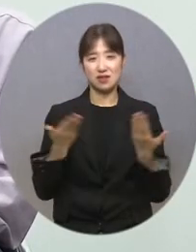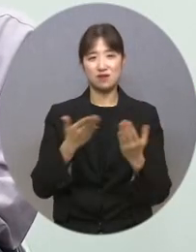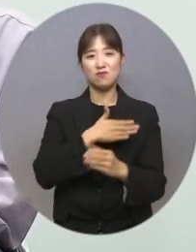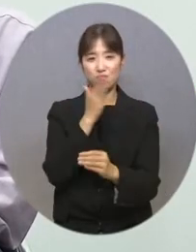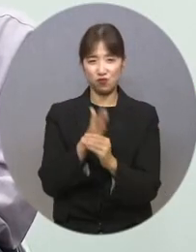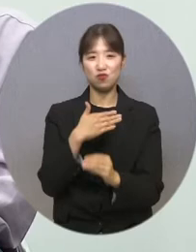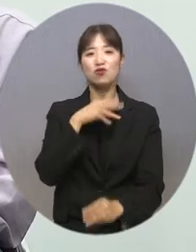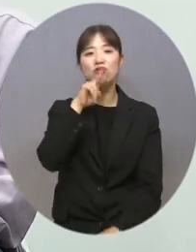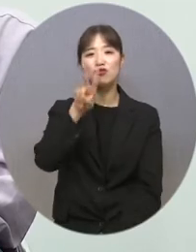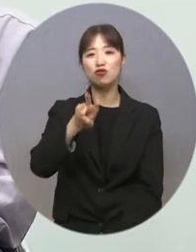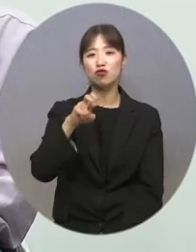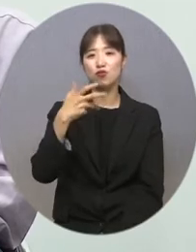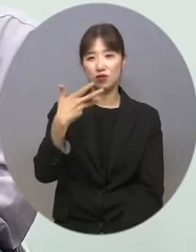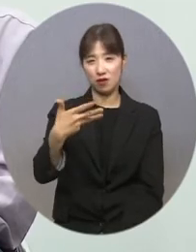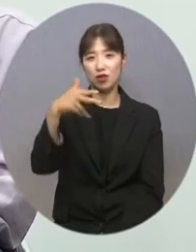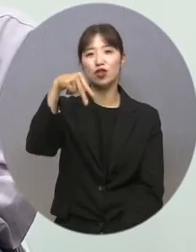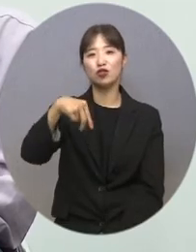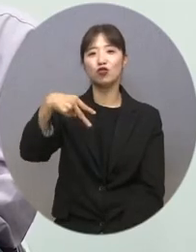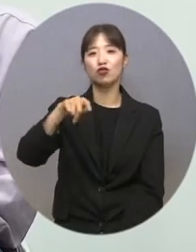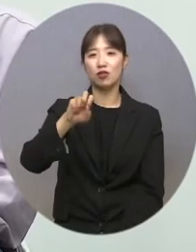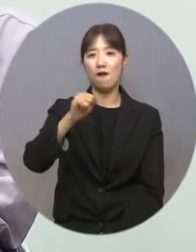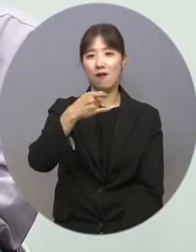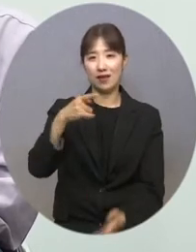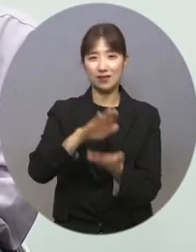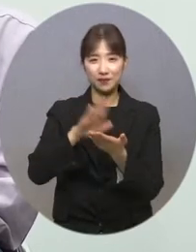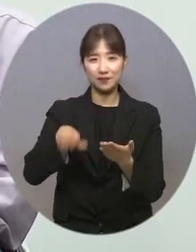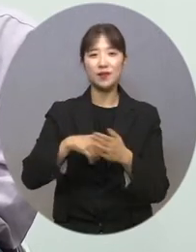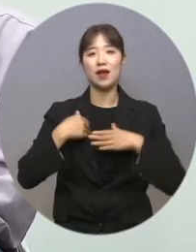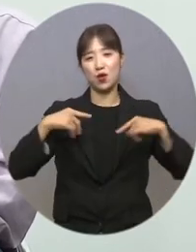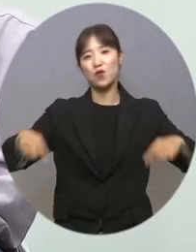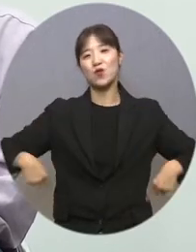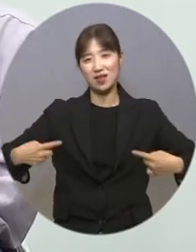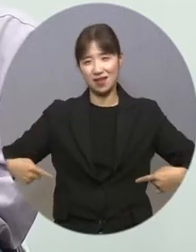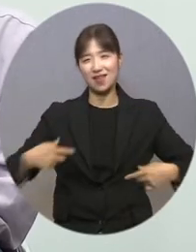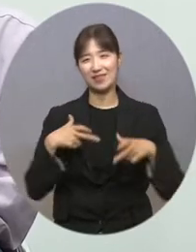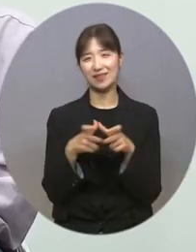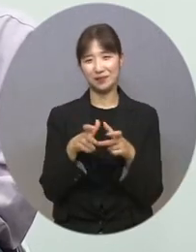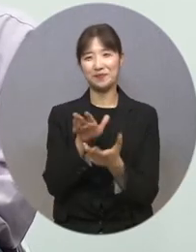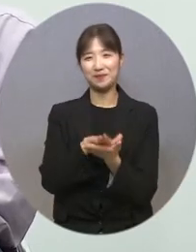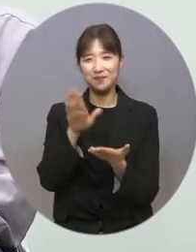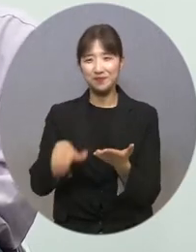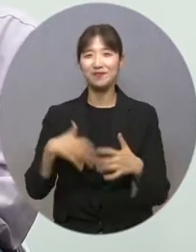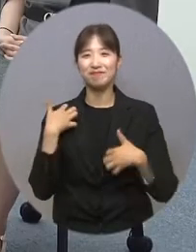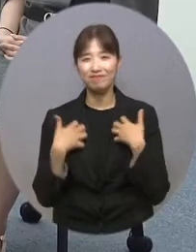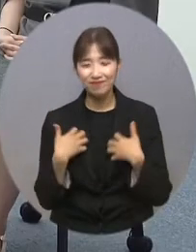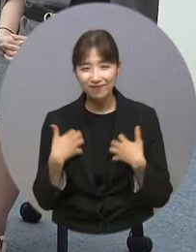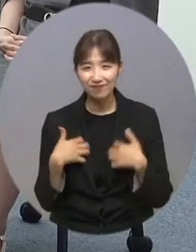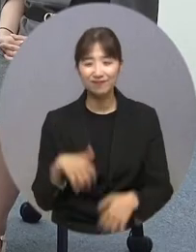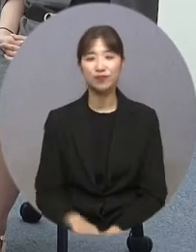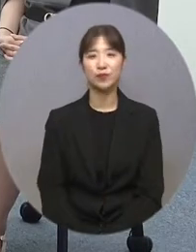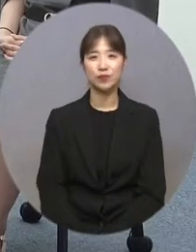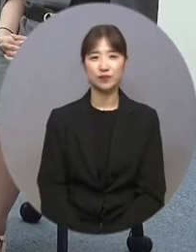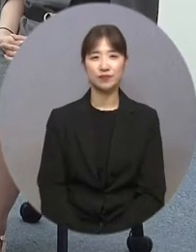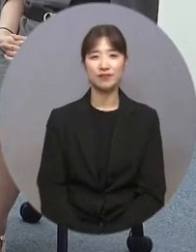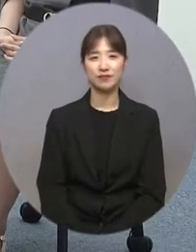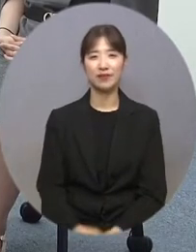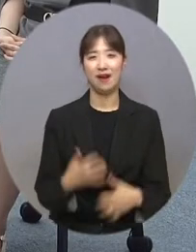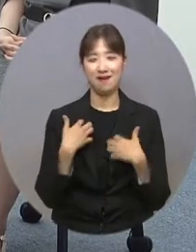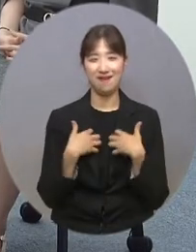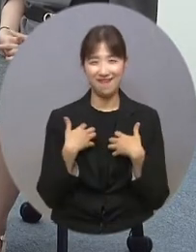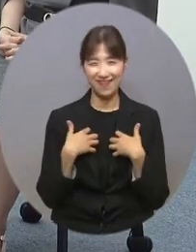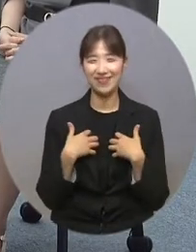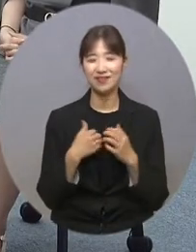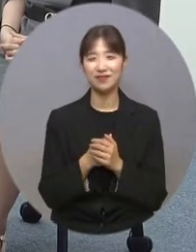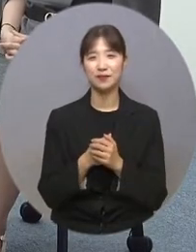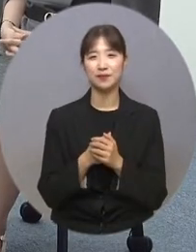있는 스물 여덟살 주성 이라고 하고요 일체 어를 사용하고 있습니다 반갑습니다 뇌의 넘어갔습니다